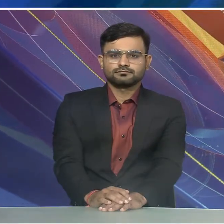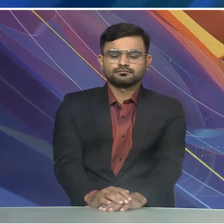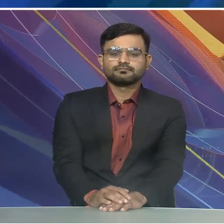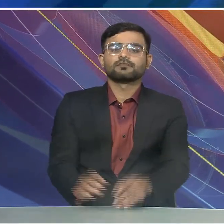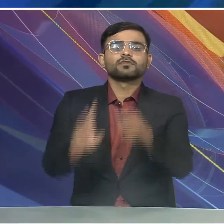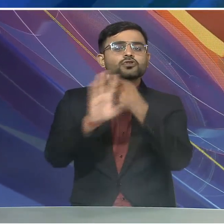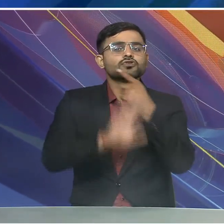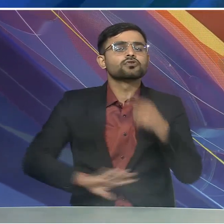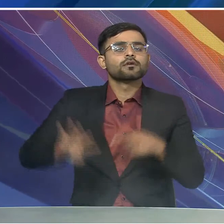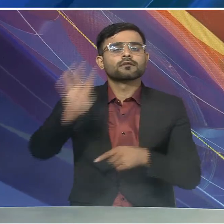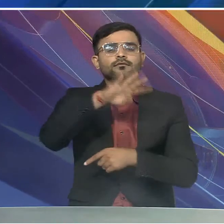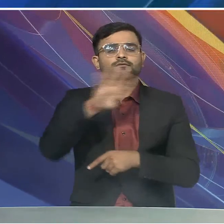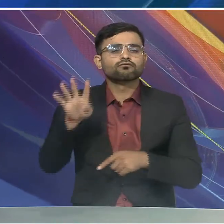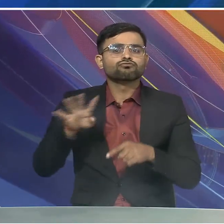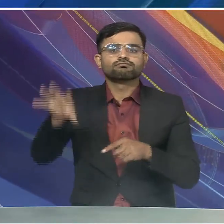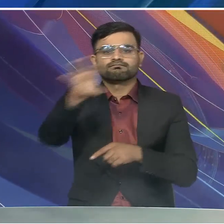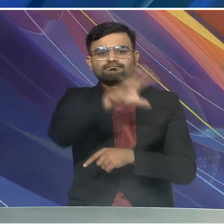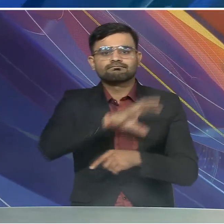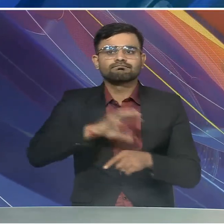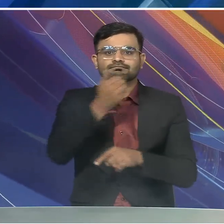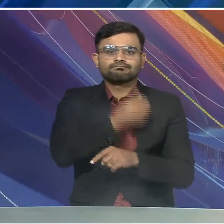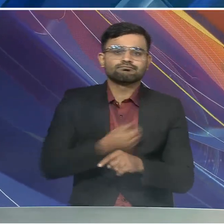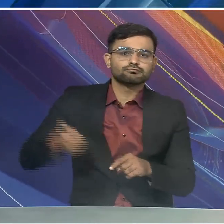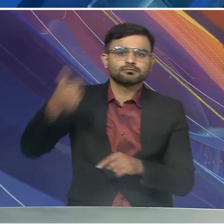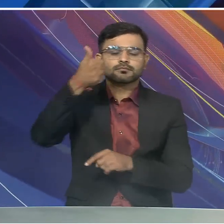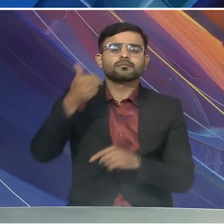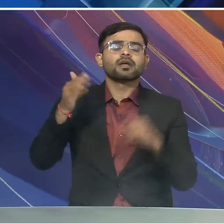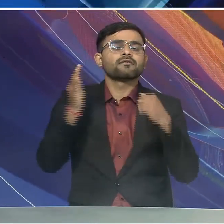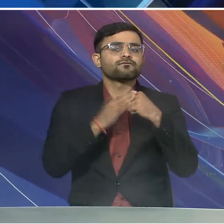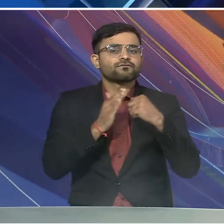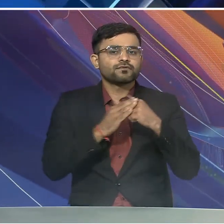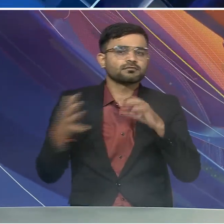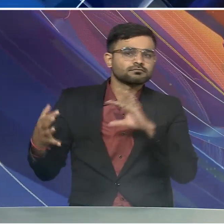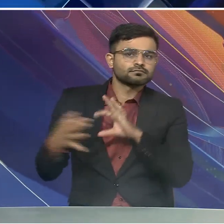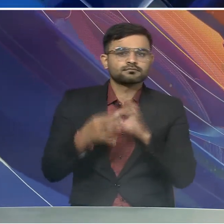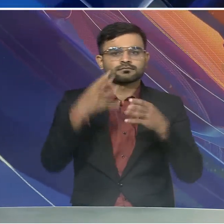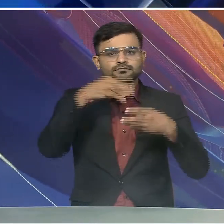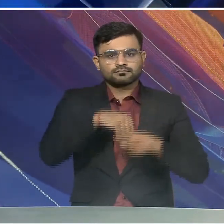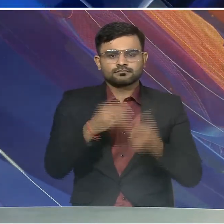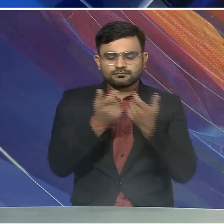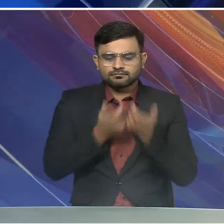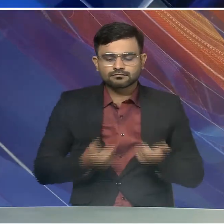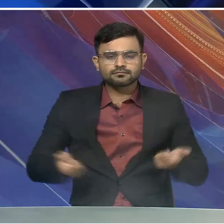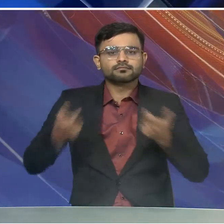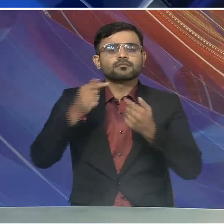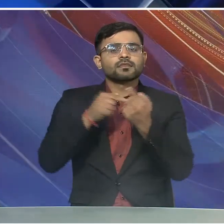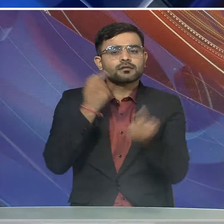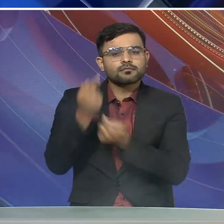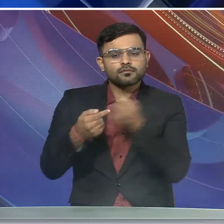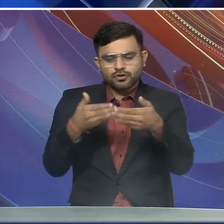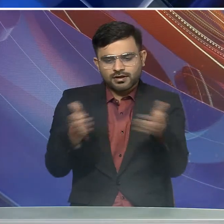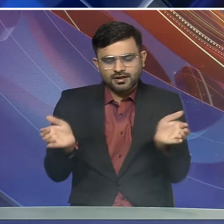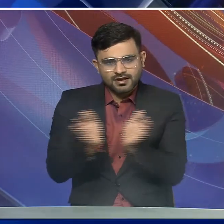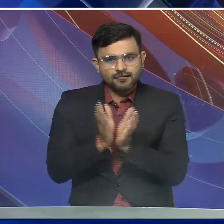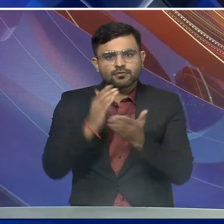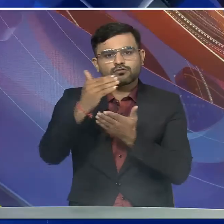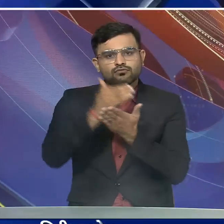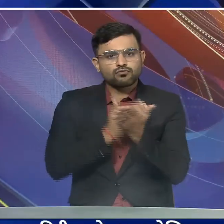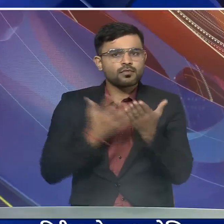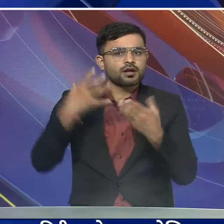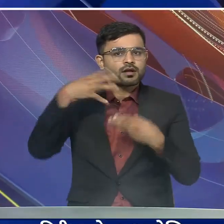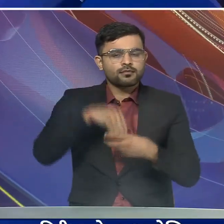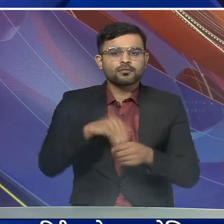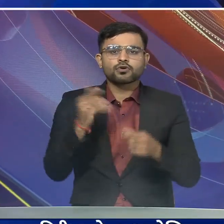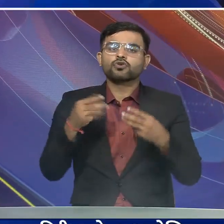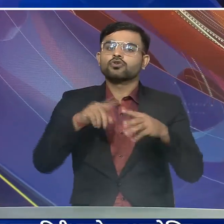यूरोप के 44 देशों के नेताओं ने बृहस्पतिवार को चेक गणराज्य के पराग में यूरोपियन पॉलिटिकल कम्युनिटी सम्मेलन में यूक्रेन पर